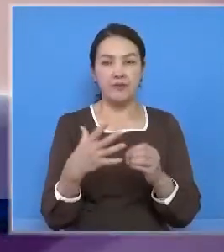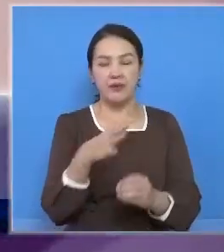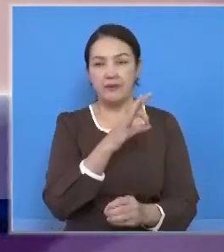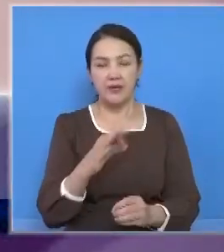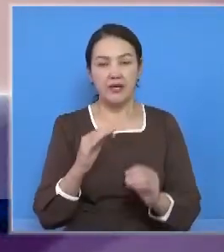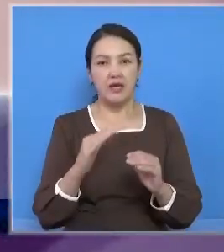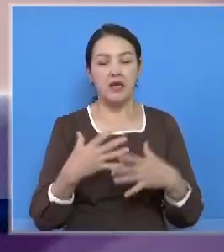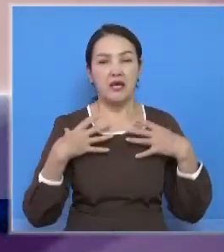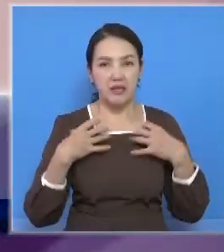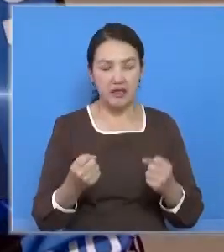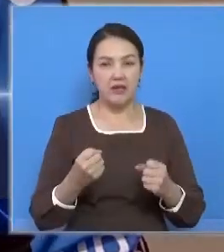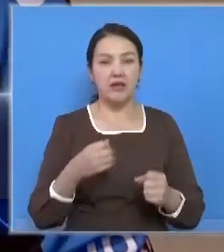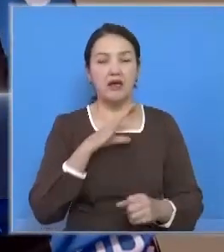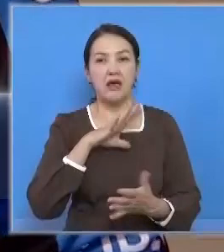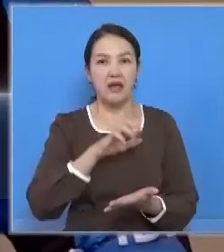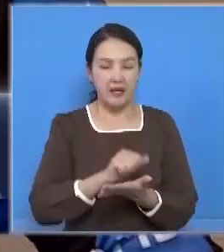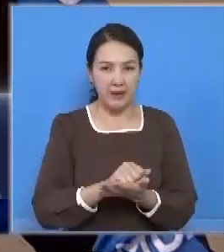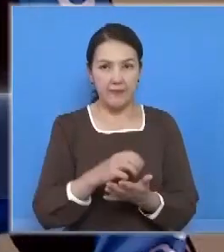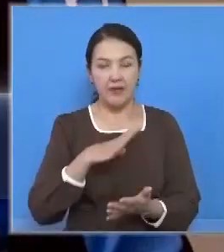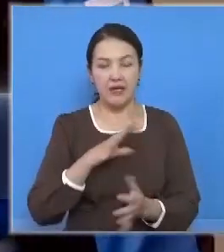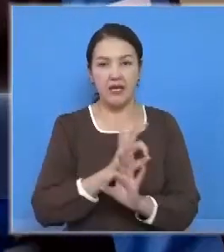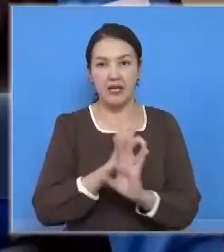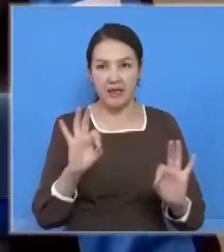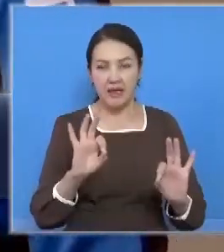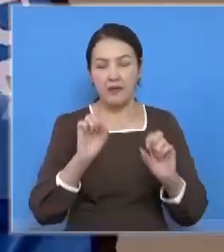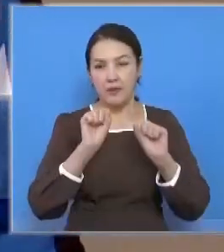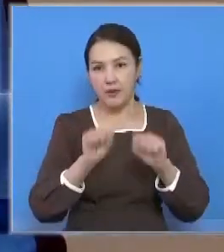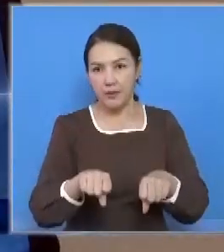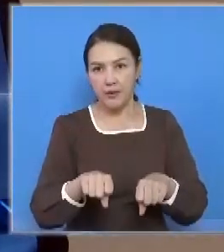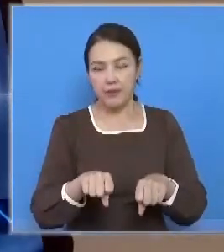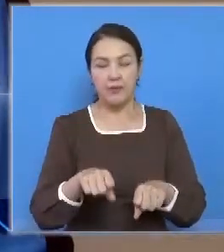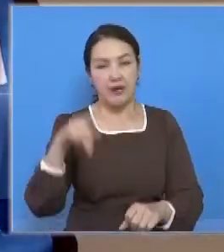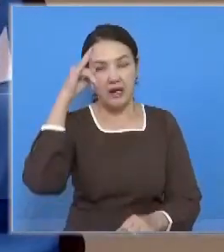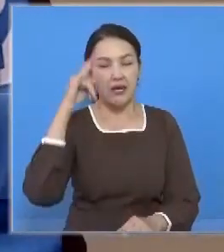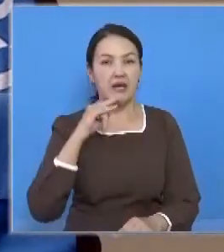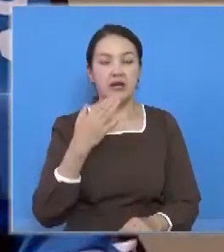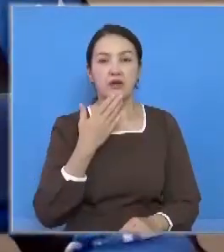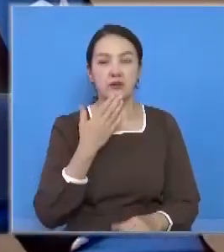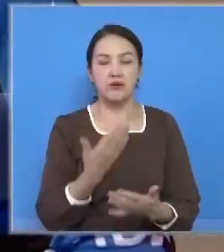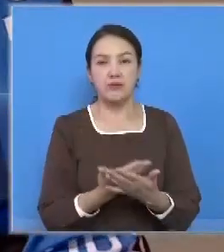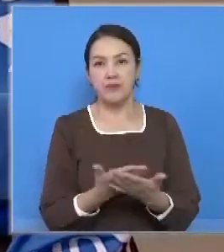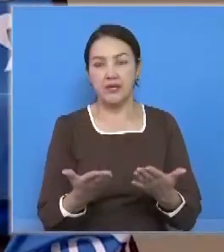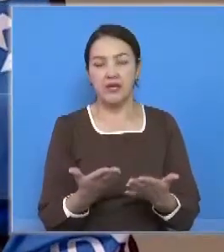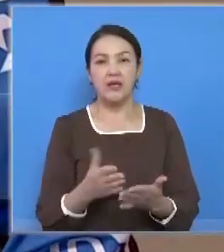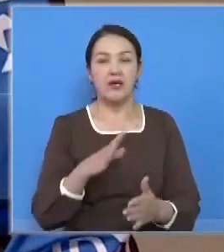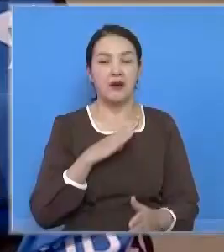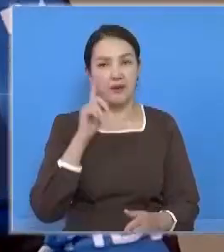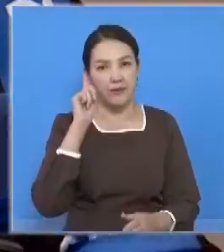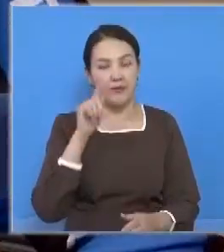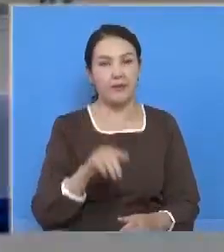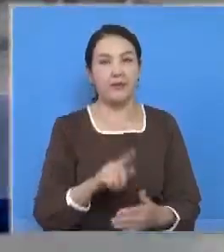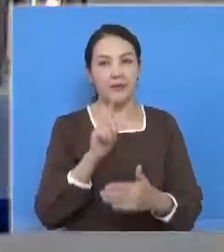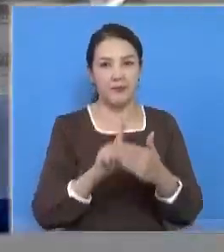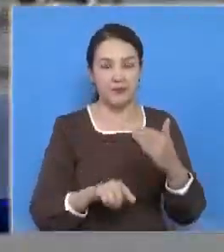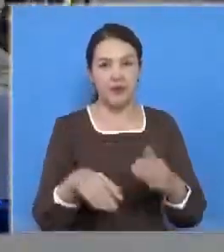ғана. Деніміздің саулығымен айналысатын болсақ, керемет. Қазақ ұлты, қазақ елі, мақты ел болатын ешқандай күмән